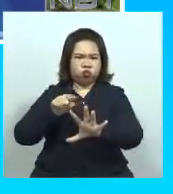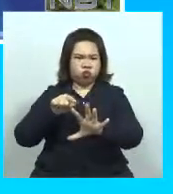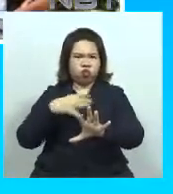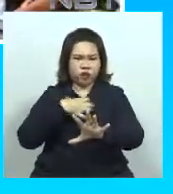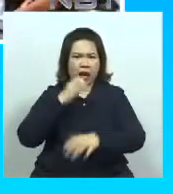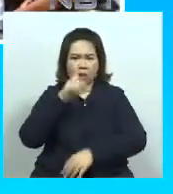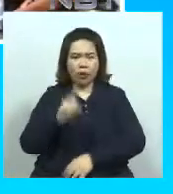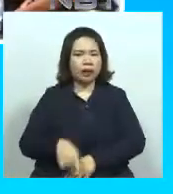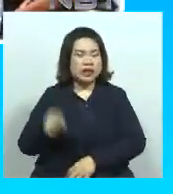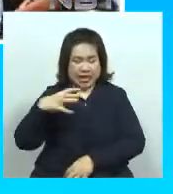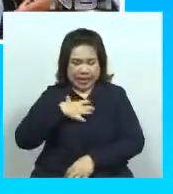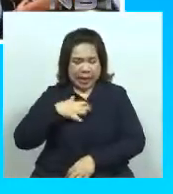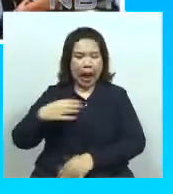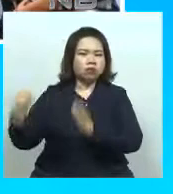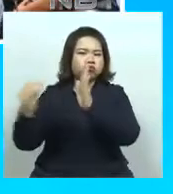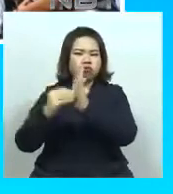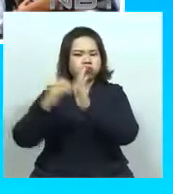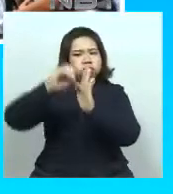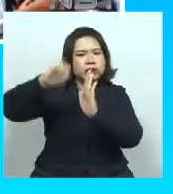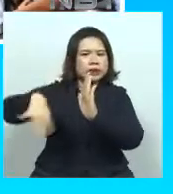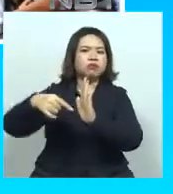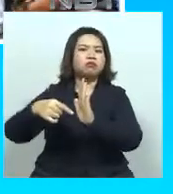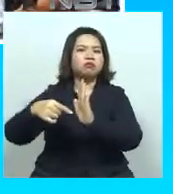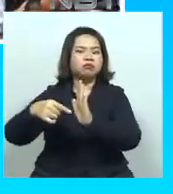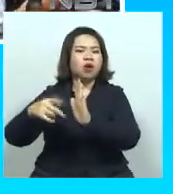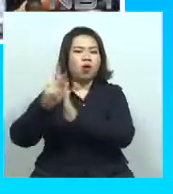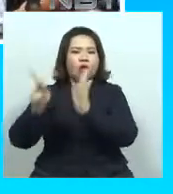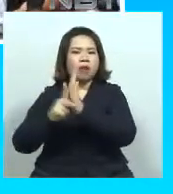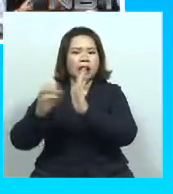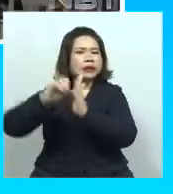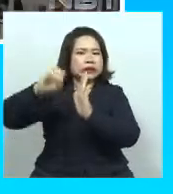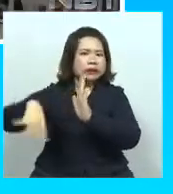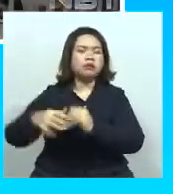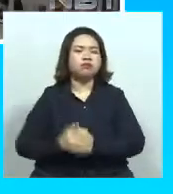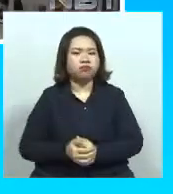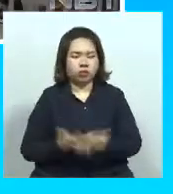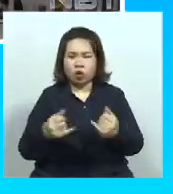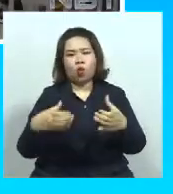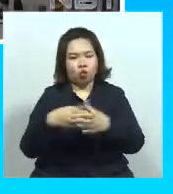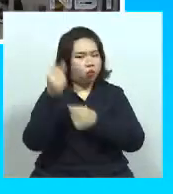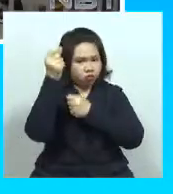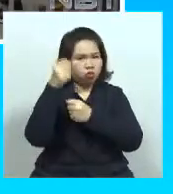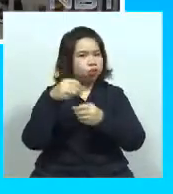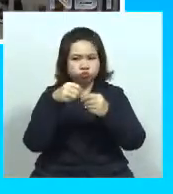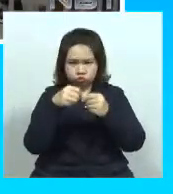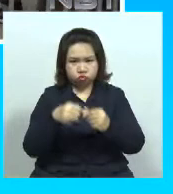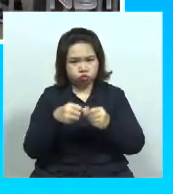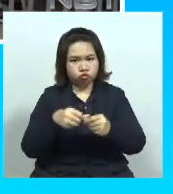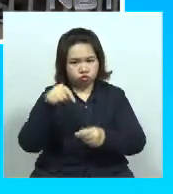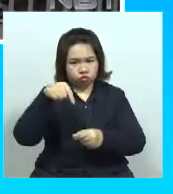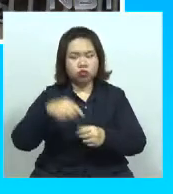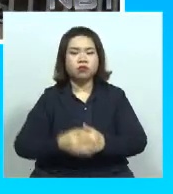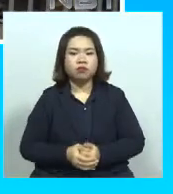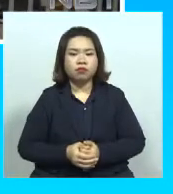ให้มีการยกเลิกถอนการพิจารณาร่างกฎหมายนี้ไปเลยนะฮะขณะนี้ผู้ชุมนุมก็ยังคงปักหลักต่อยังบริเวณสถานที่ชุมนุม